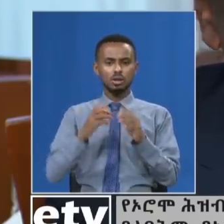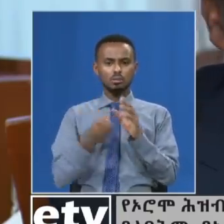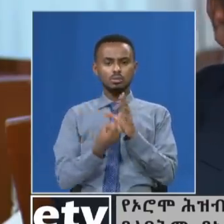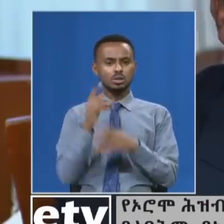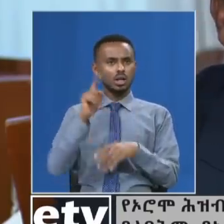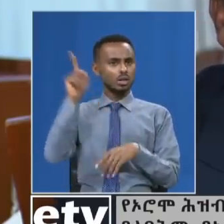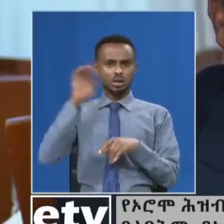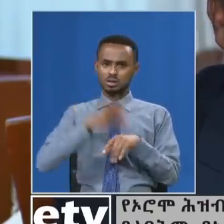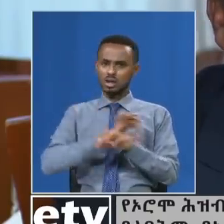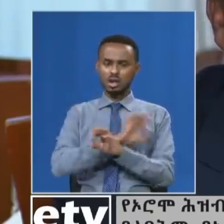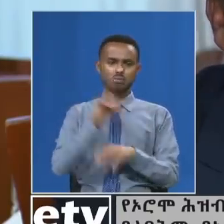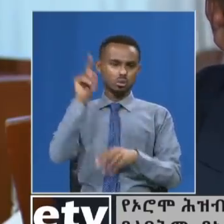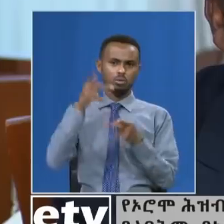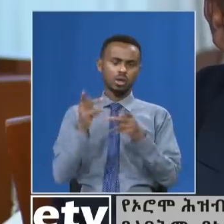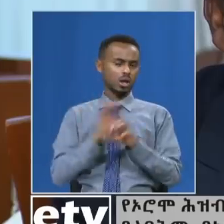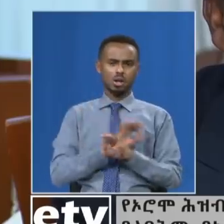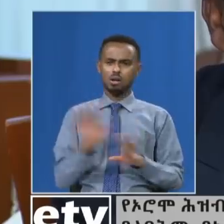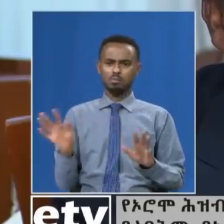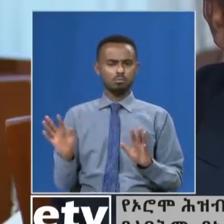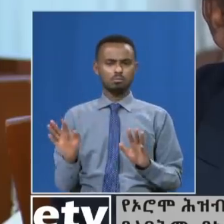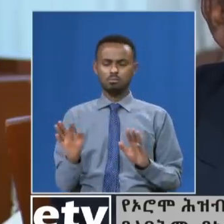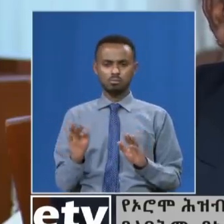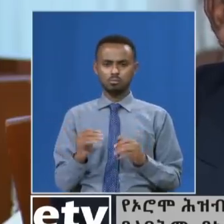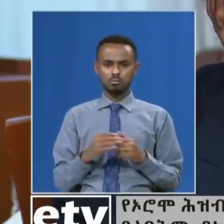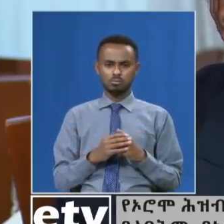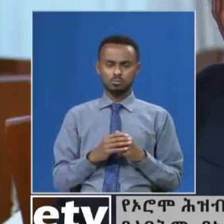ዛን ጊዜ አልነበረም እዛ ቦታ ላይ።